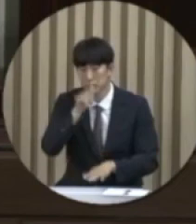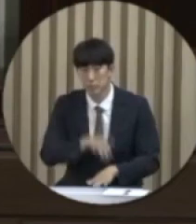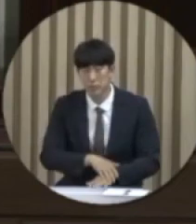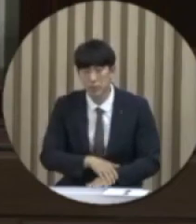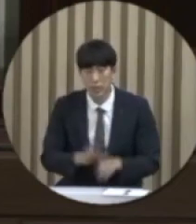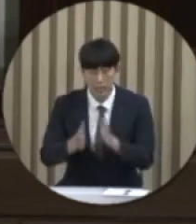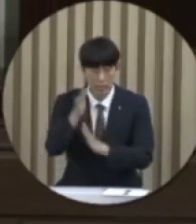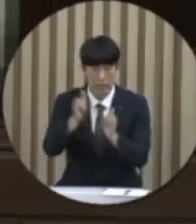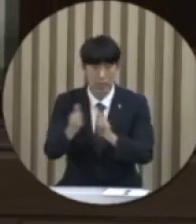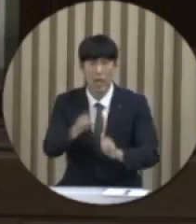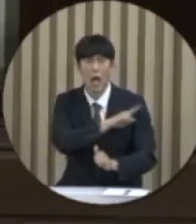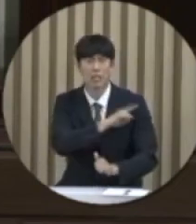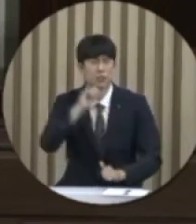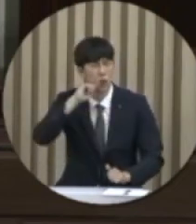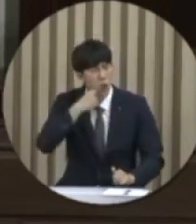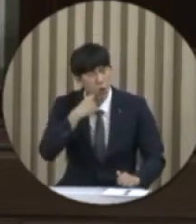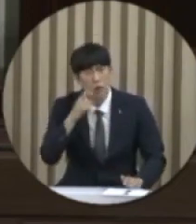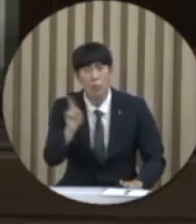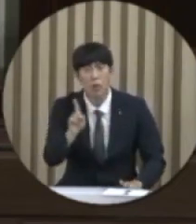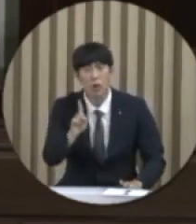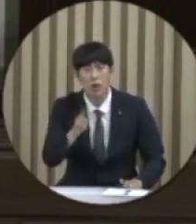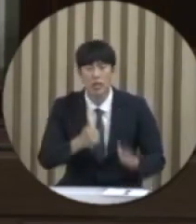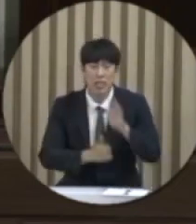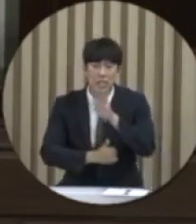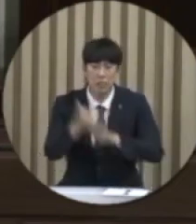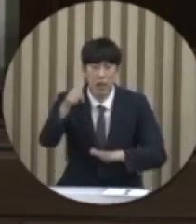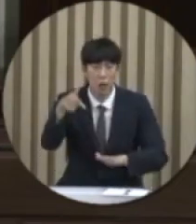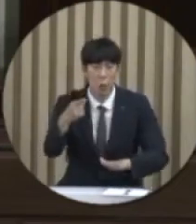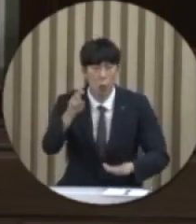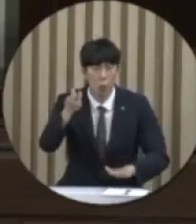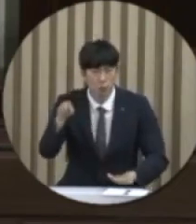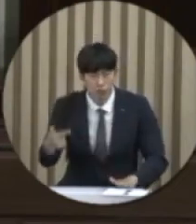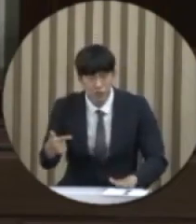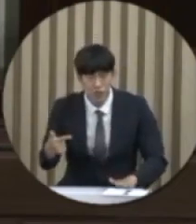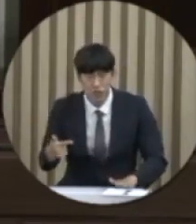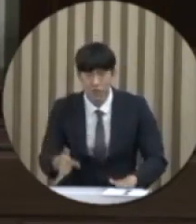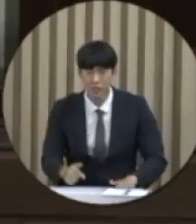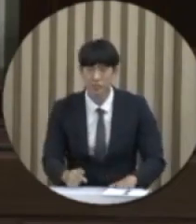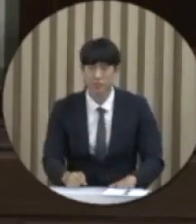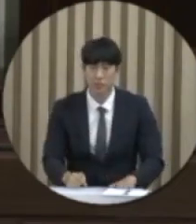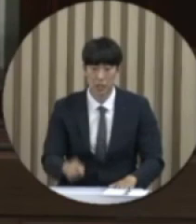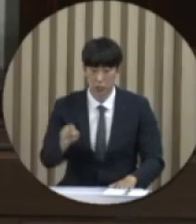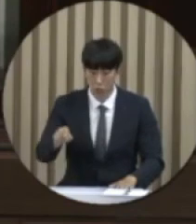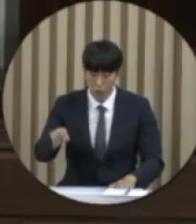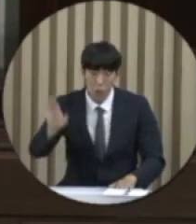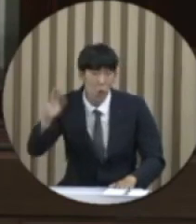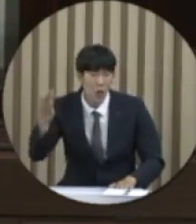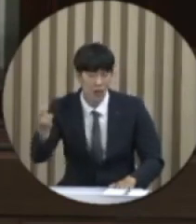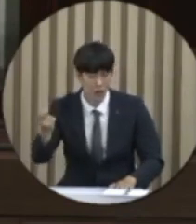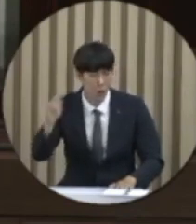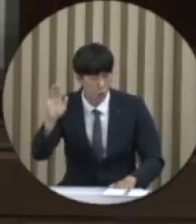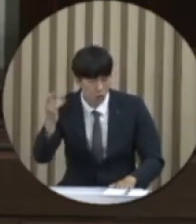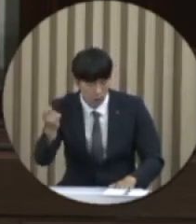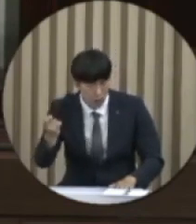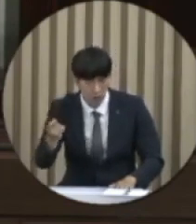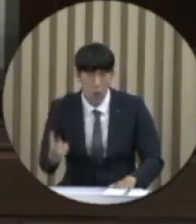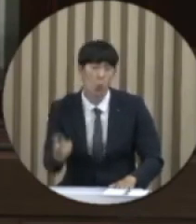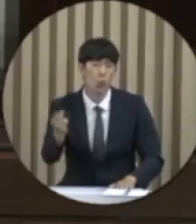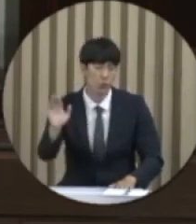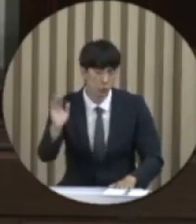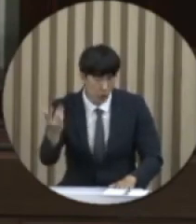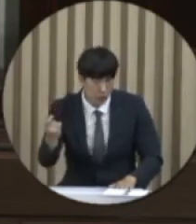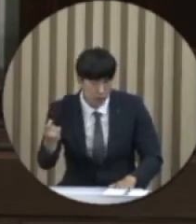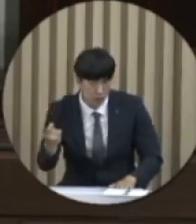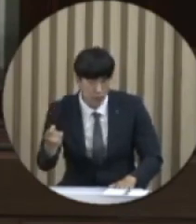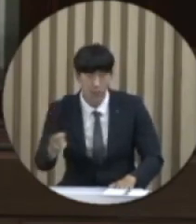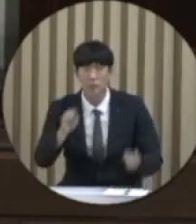시민들이 가장 어려워하고 힘들어하는 것은 희망 고문입니다. 이게 될 것이다, 곧 된다,